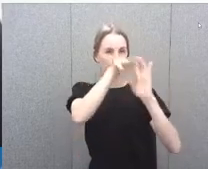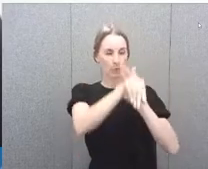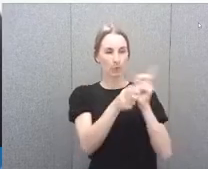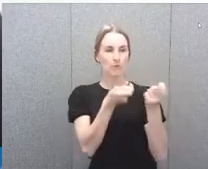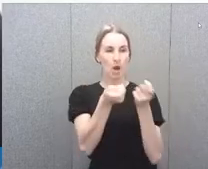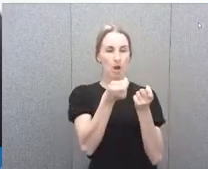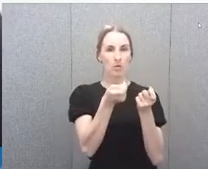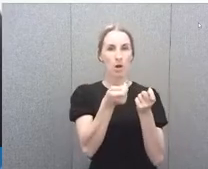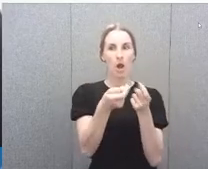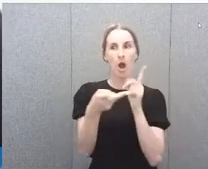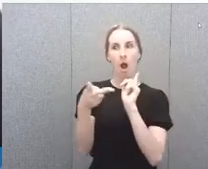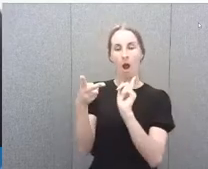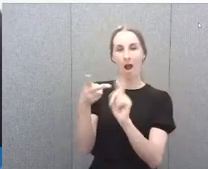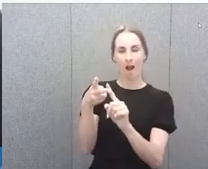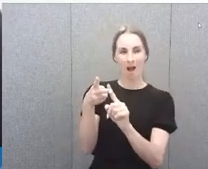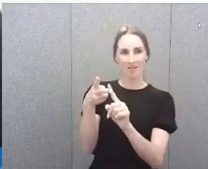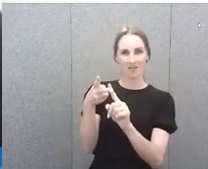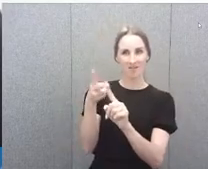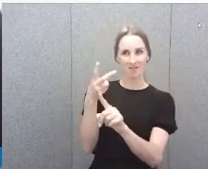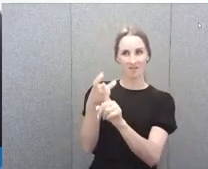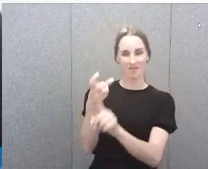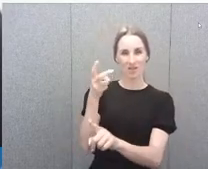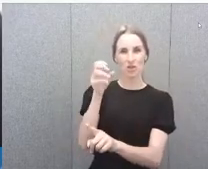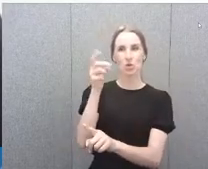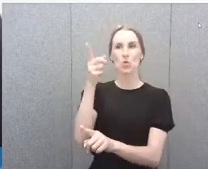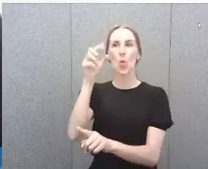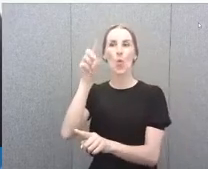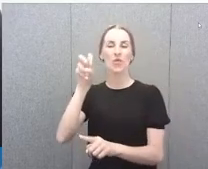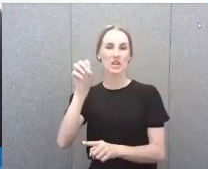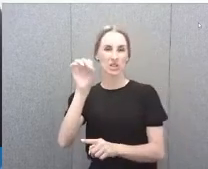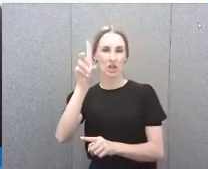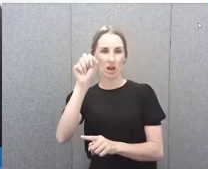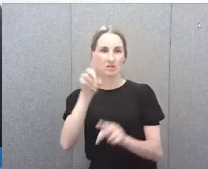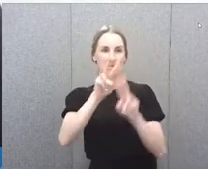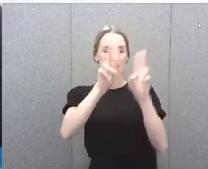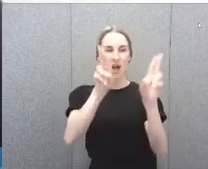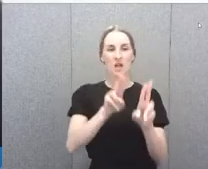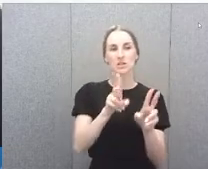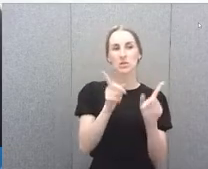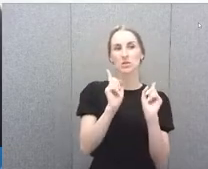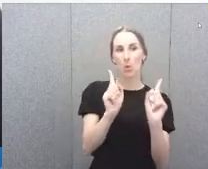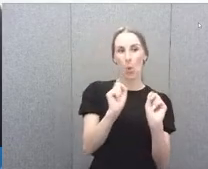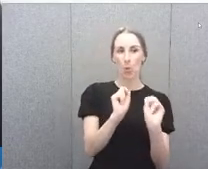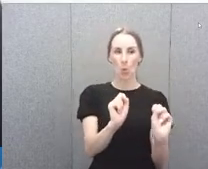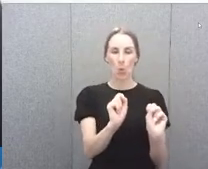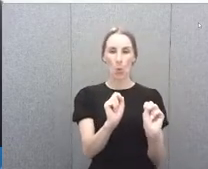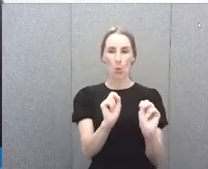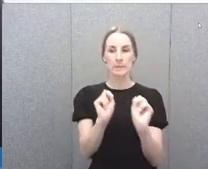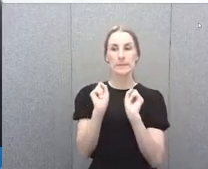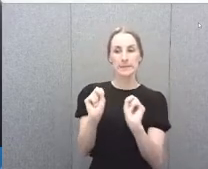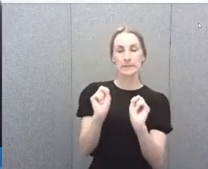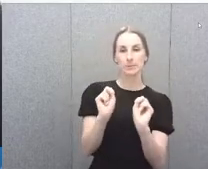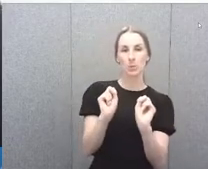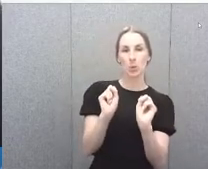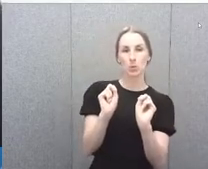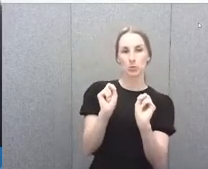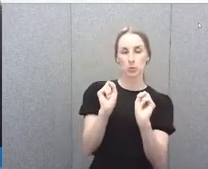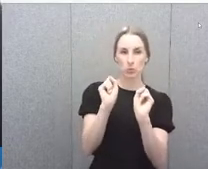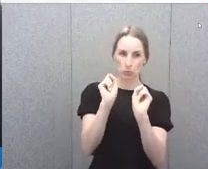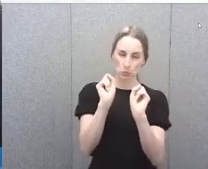бывший руководитель Института наблюдателей по правам человека. И сейчас уже она вторую каденцию работает